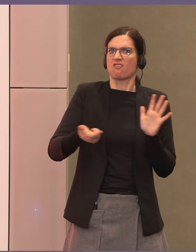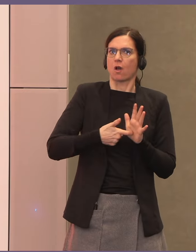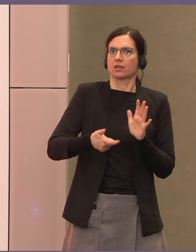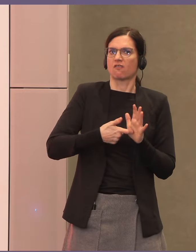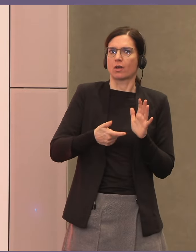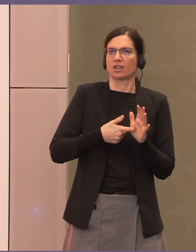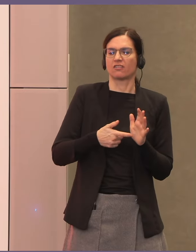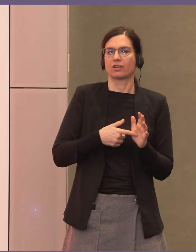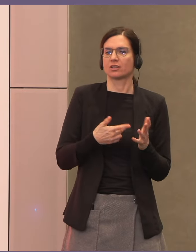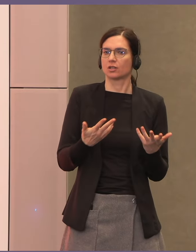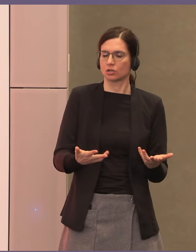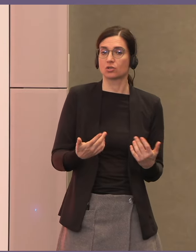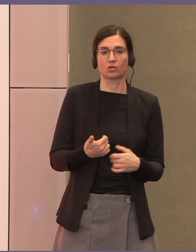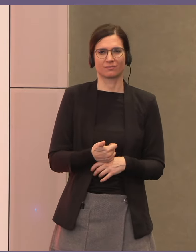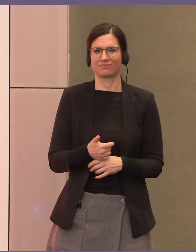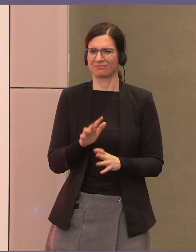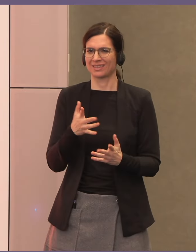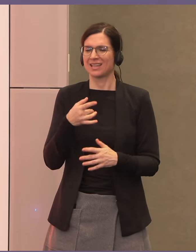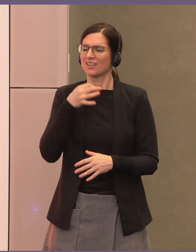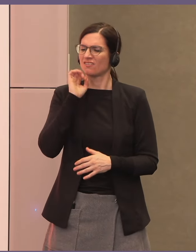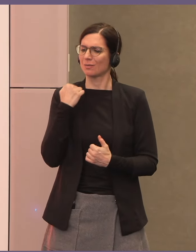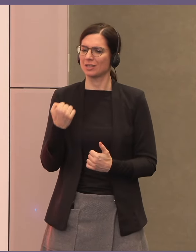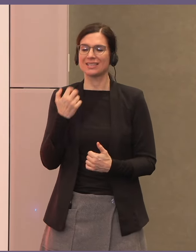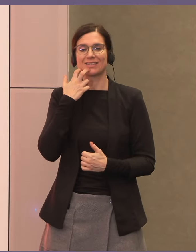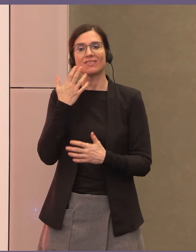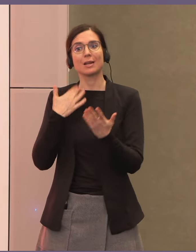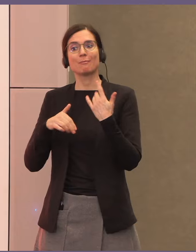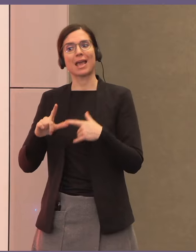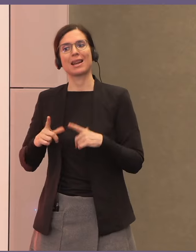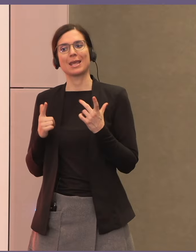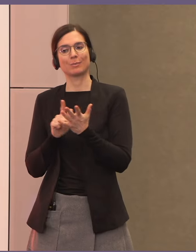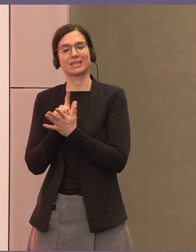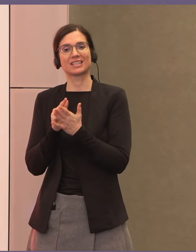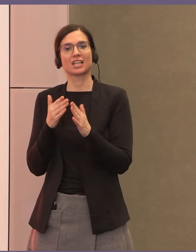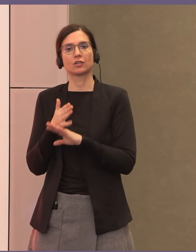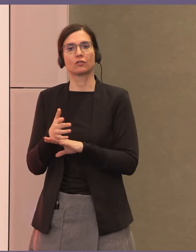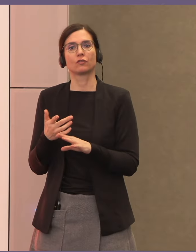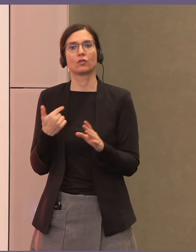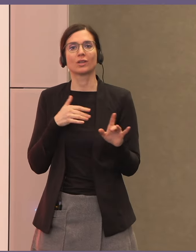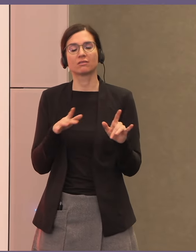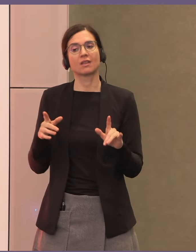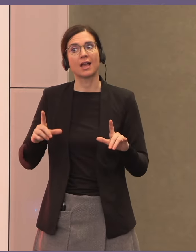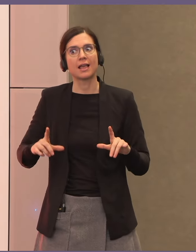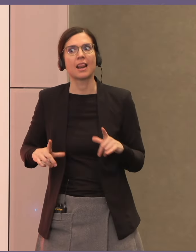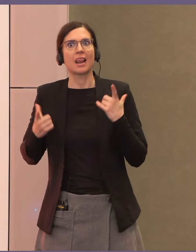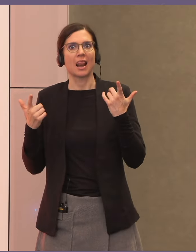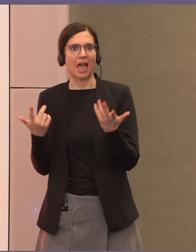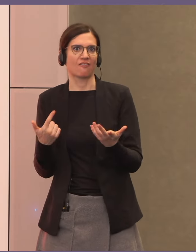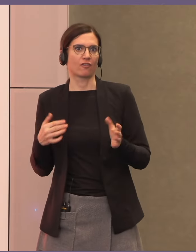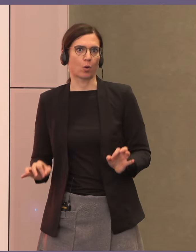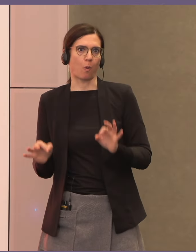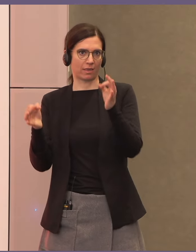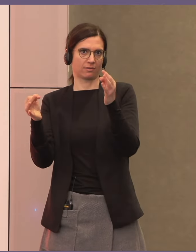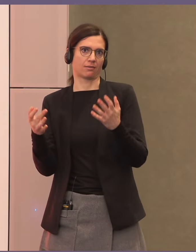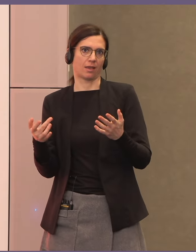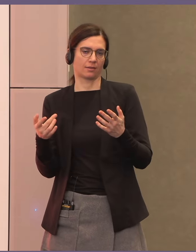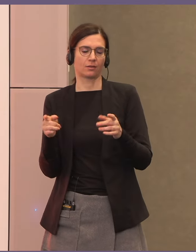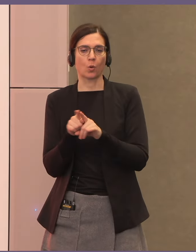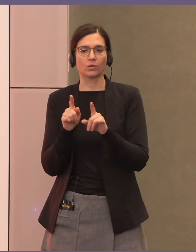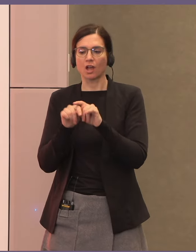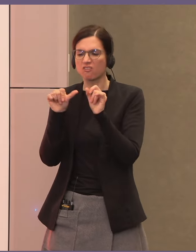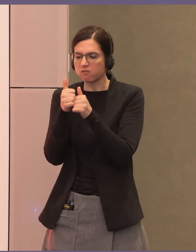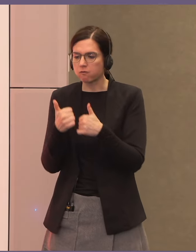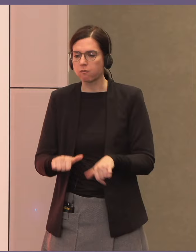Dingen Gegenständen Waren und mehr Lebenszeit für Life-Making also das Herstellen und